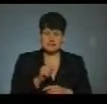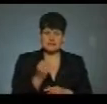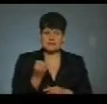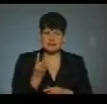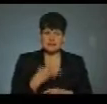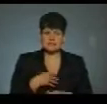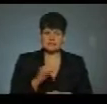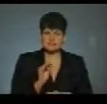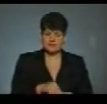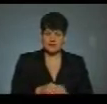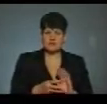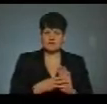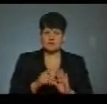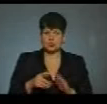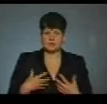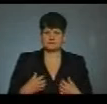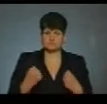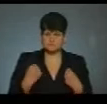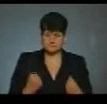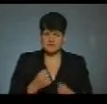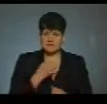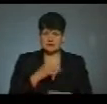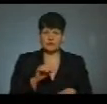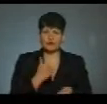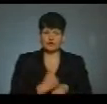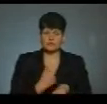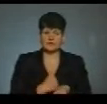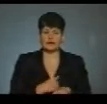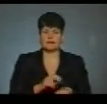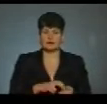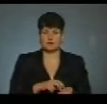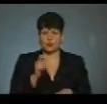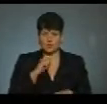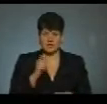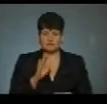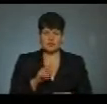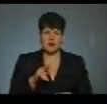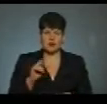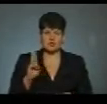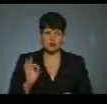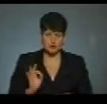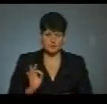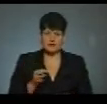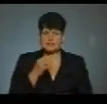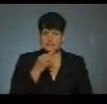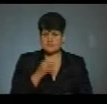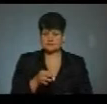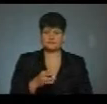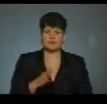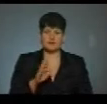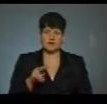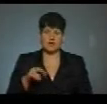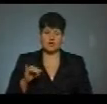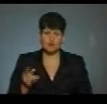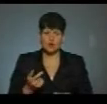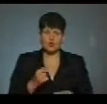13 летальних, 8 пацієнтів одужали, повідомив головний санітарний лікар України Віктор Ляшко. Загалом, як розповів Віктор Ляшко, коронавірус